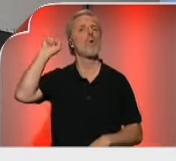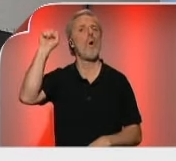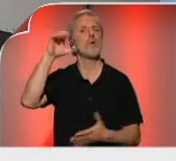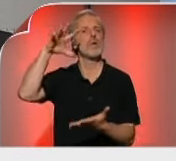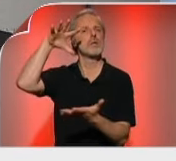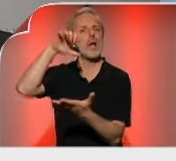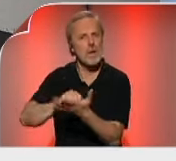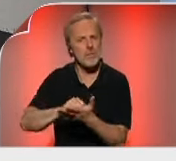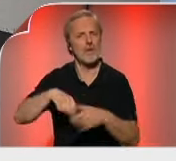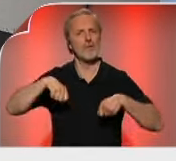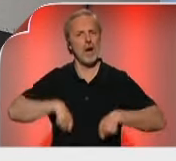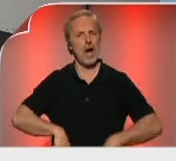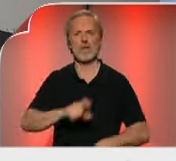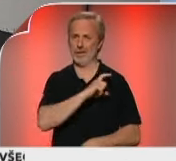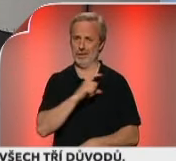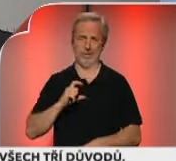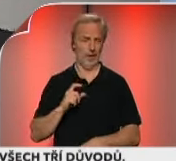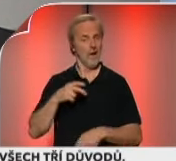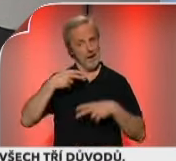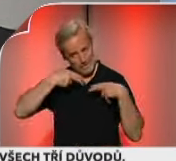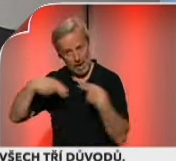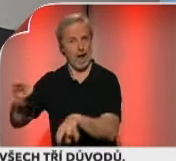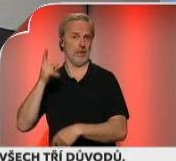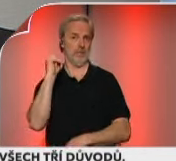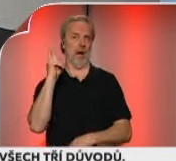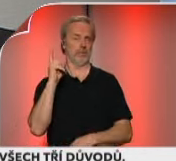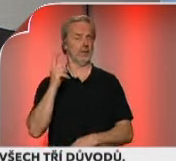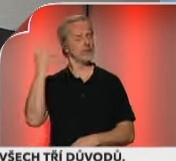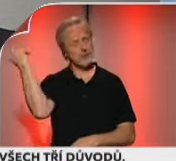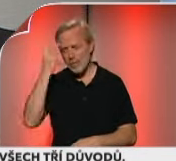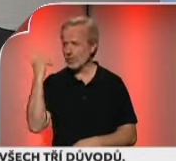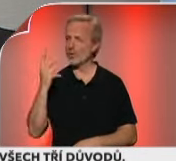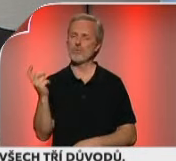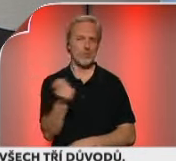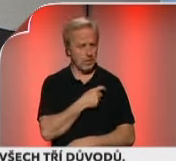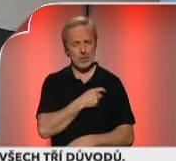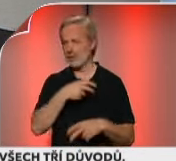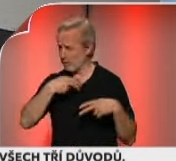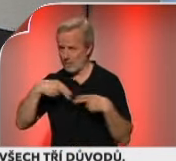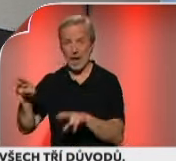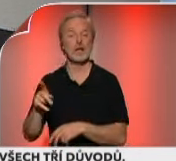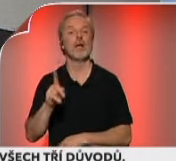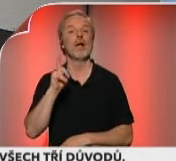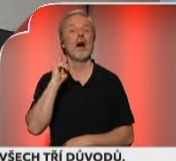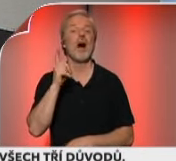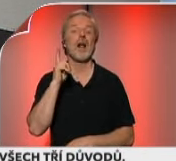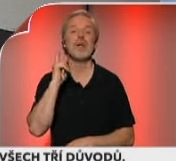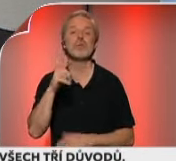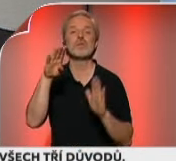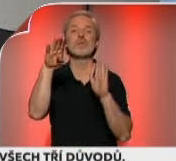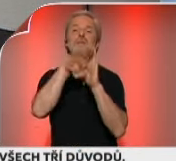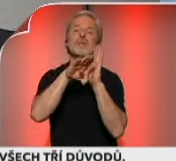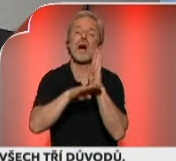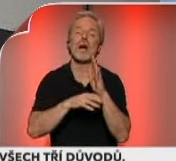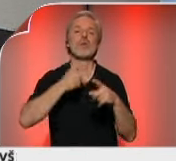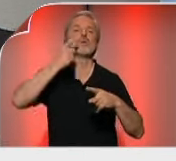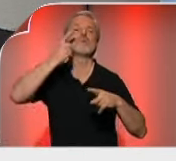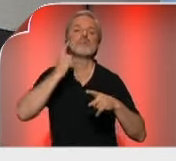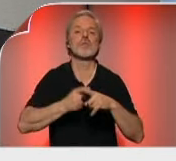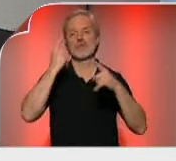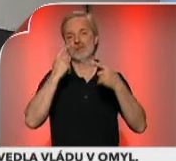potřeba tu křivdu narovnat a že že je je možné hledat Prostě nějakou spravedlnost a nějaké rozumné